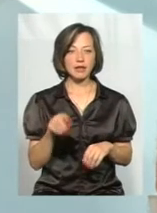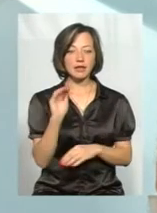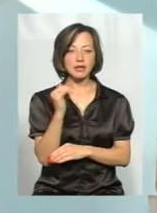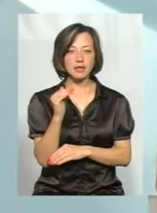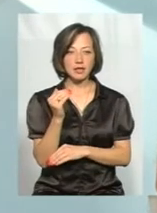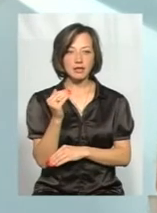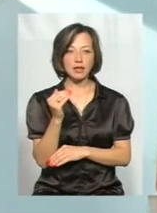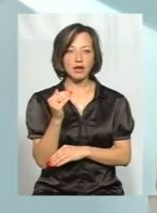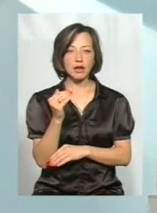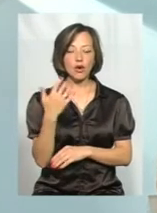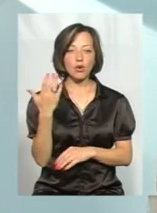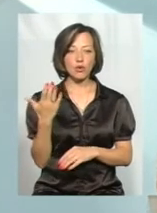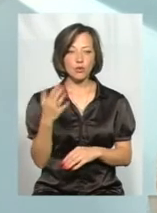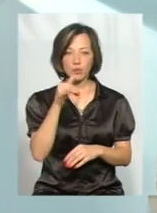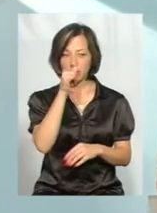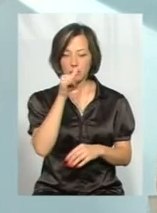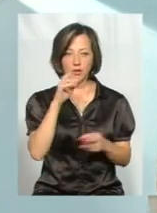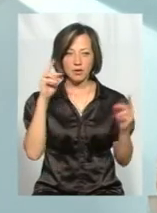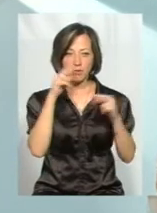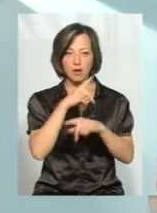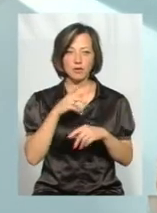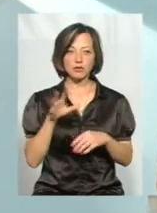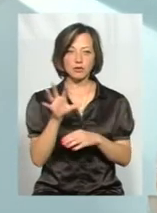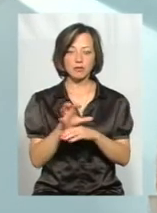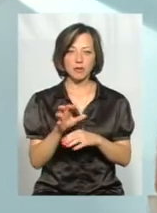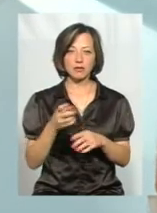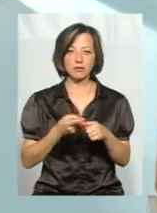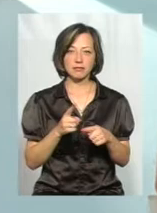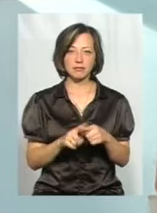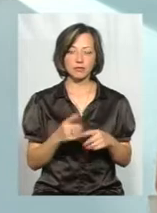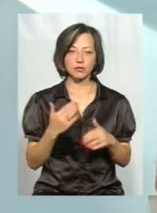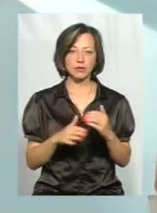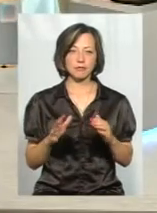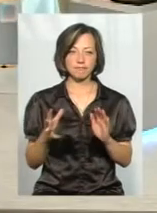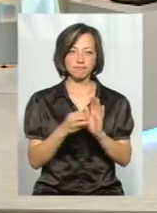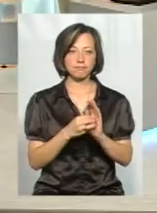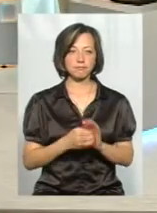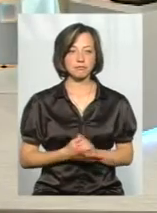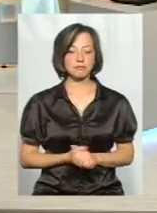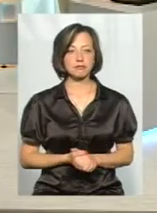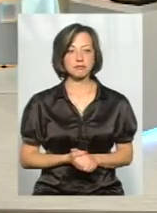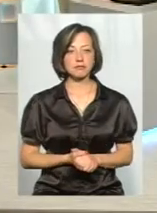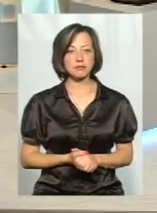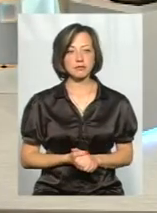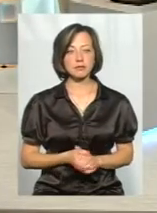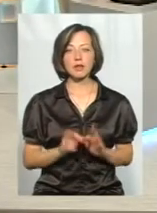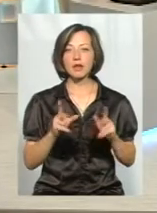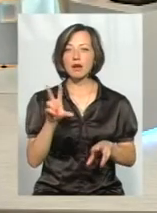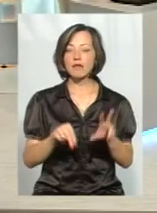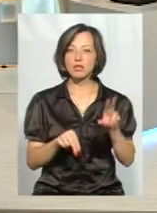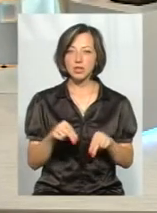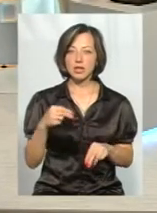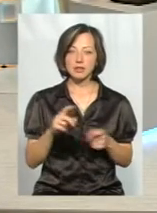дитина десь руку неправильно поставить, і собачка, і собачка піде. А от як вважаєте, чи залежить